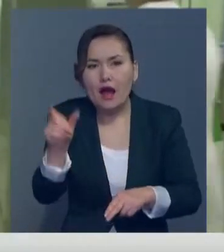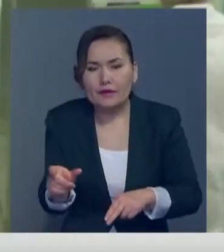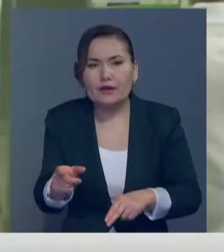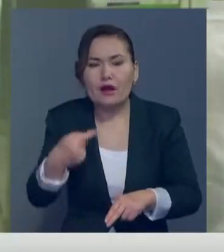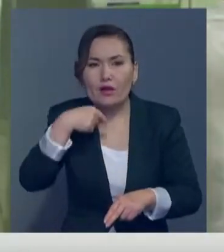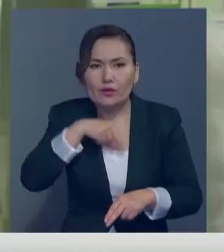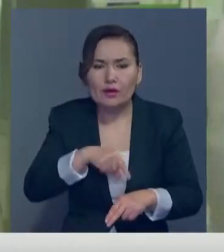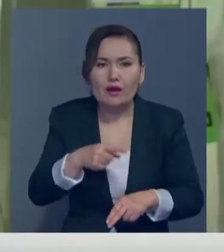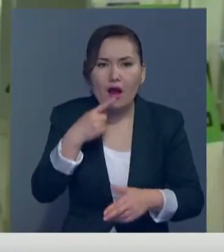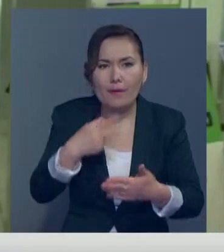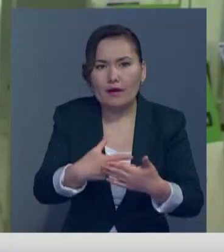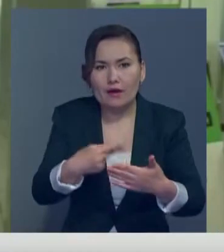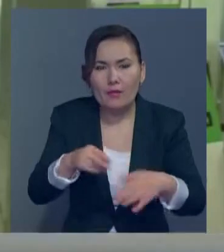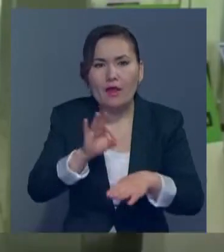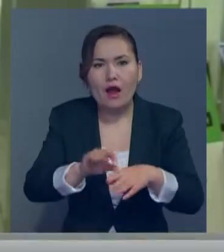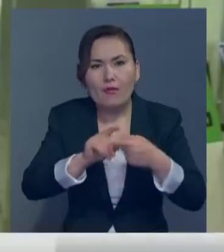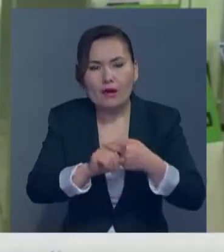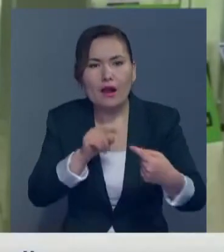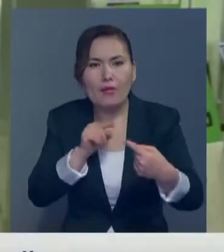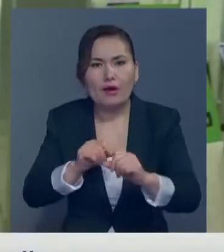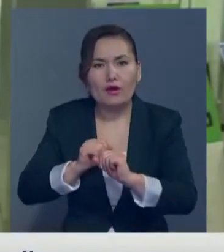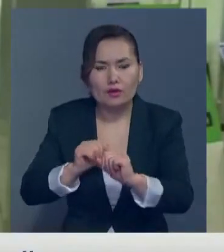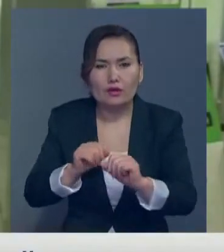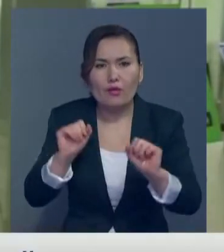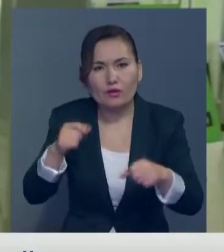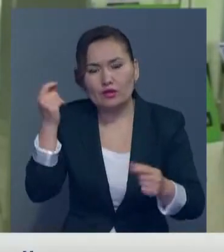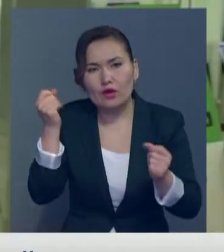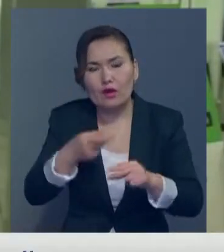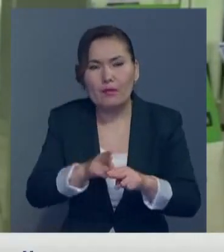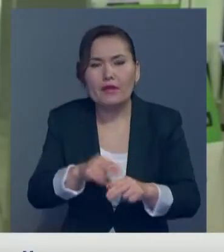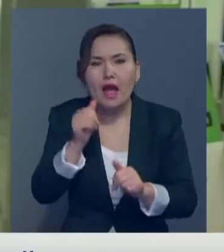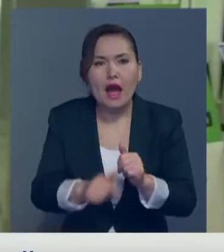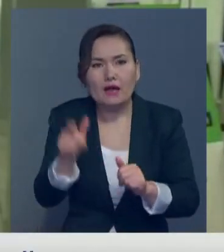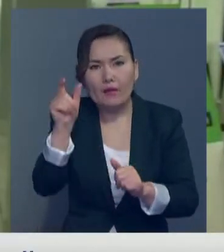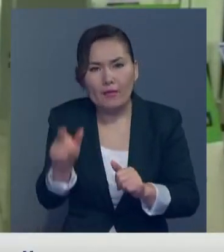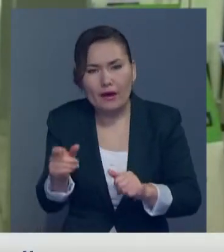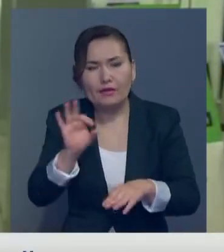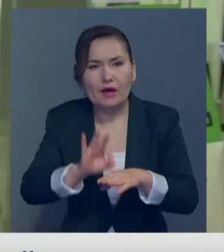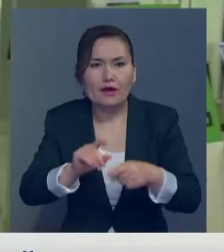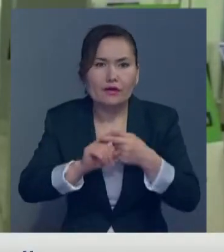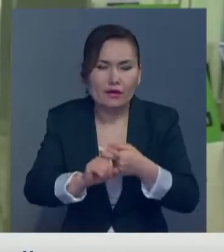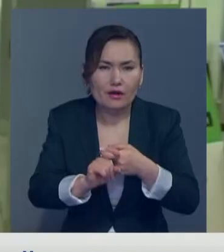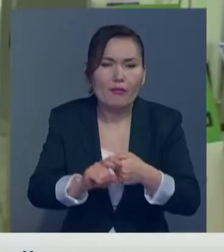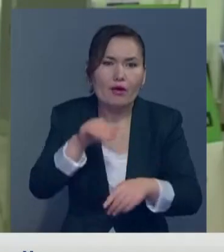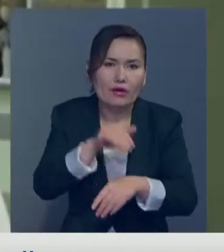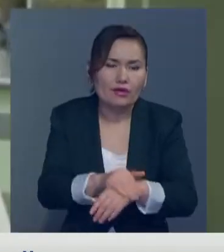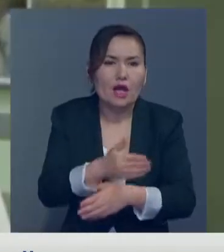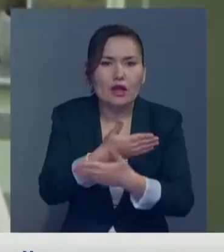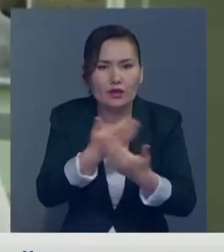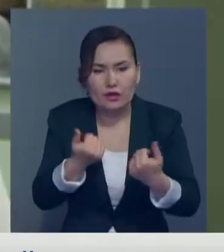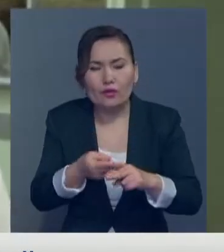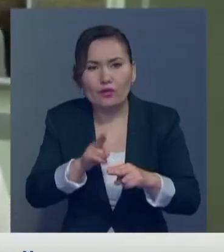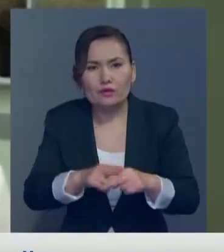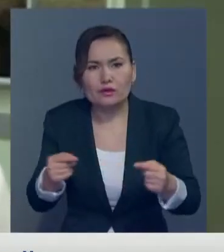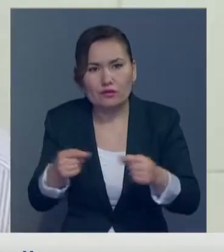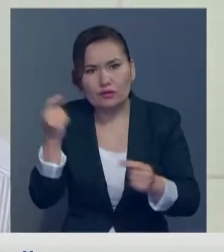G және M қарсы денелерінің бар жоғын анықтайды. Осы арқылы азаматтың COVID-19-ды жұқтырып алғанын немесе одан жазылып шыққанын